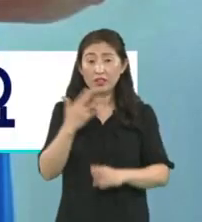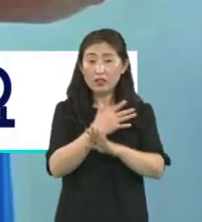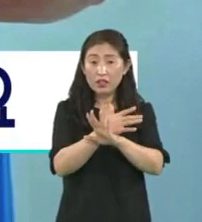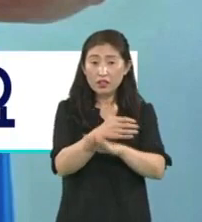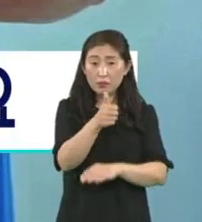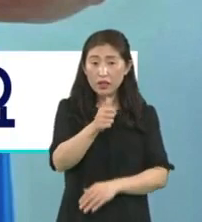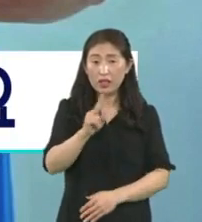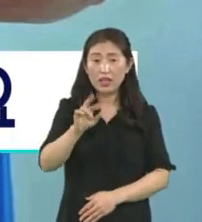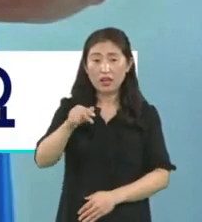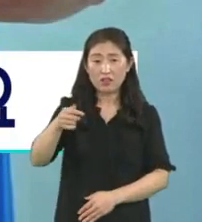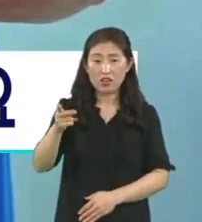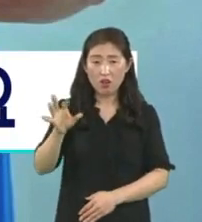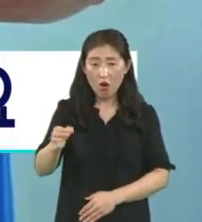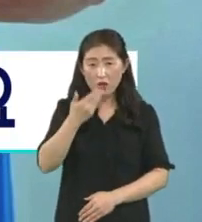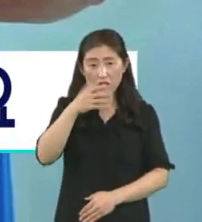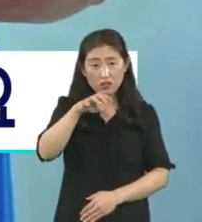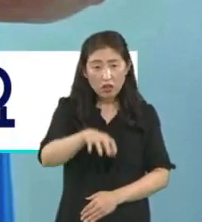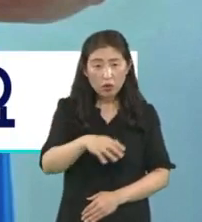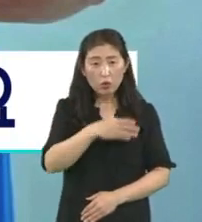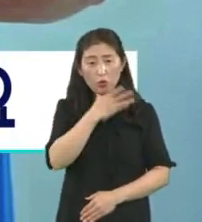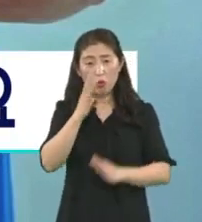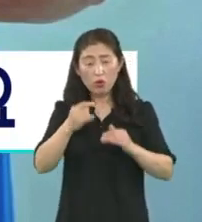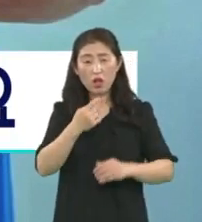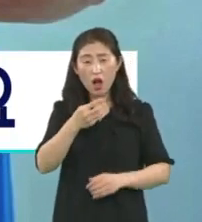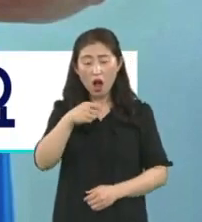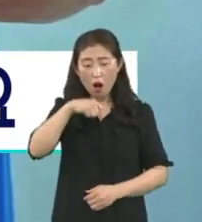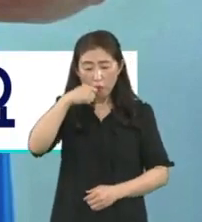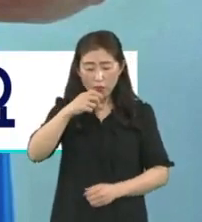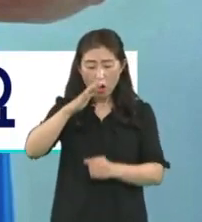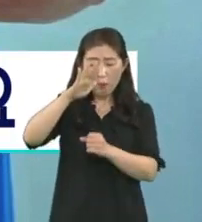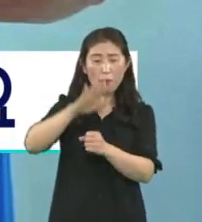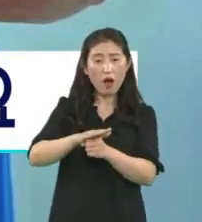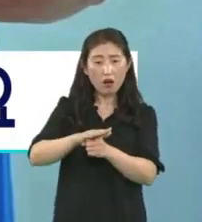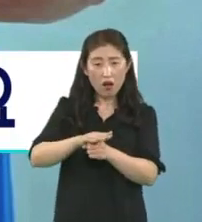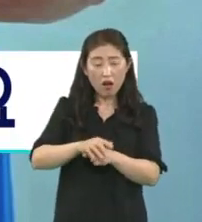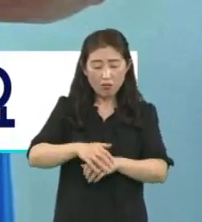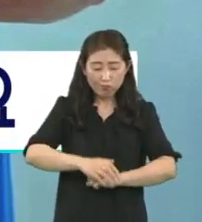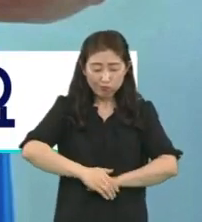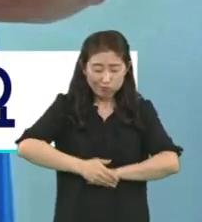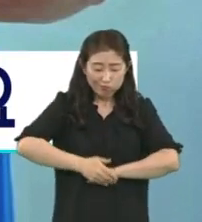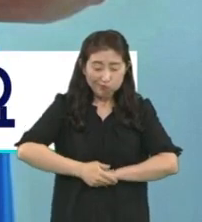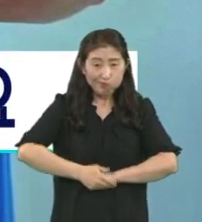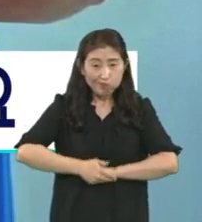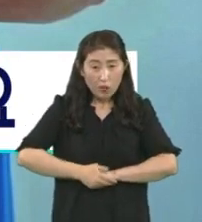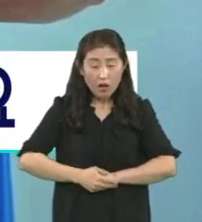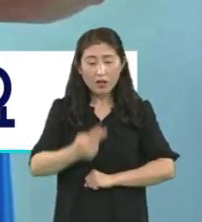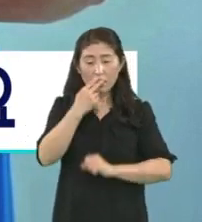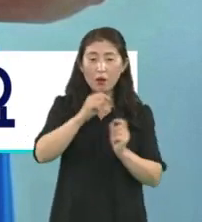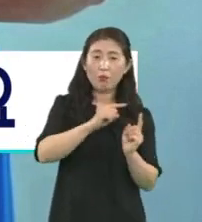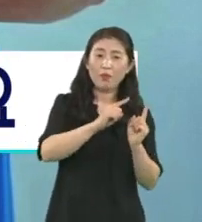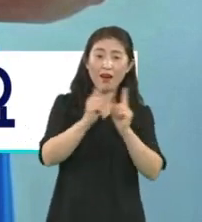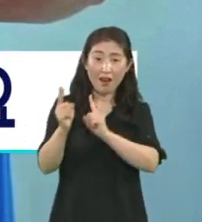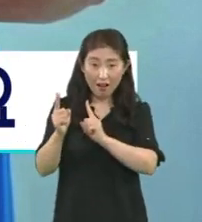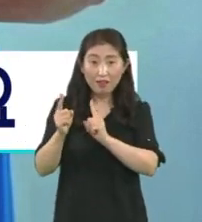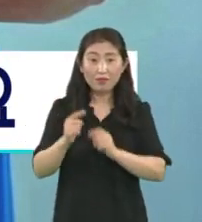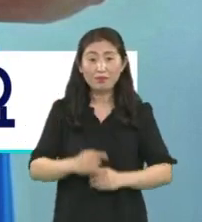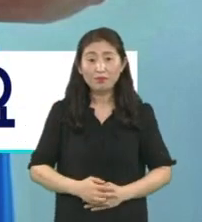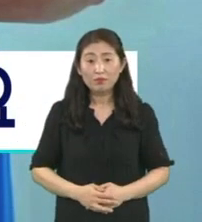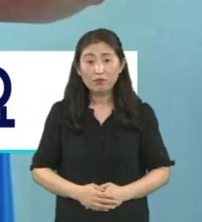얼마 전 개그맨 양세형 씨가 식당에서 기도가 막힌 노인에게 응급처치를 시도해 생명을 살렸다는 소식이